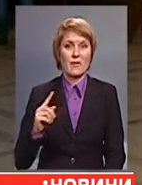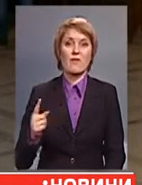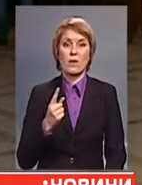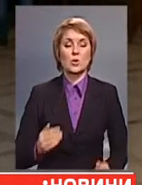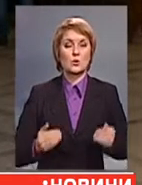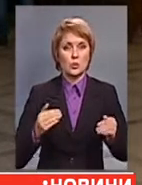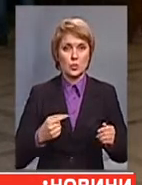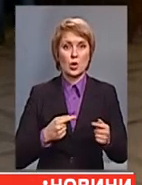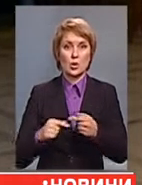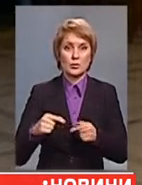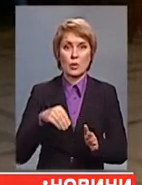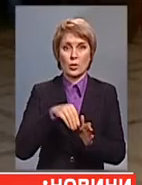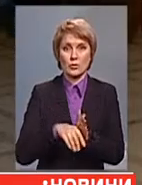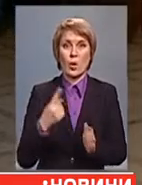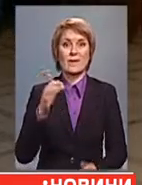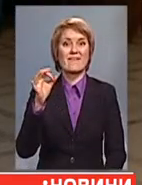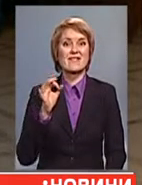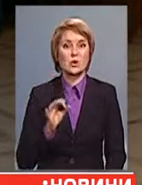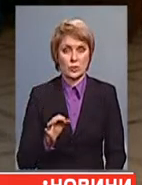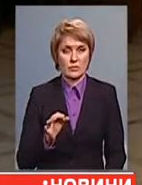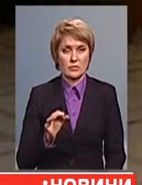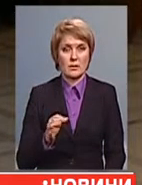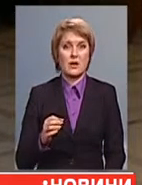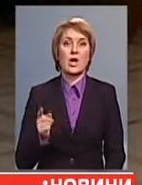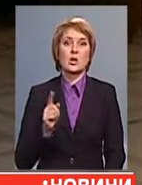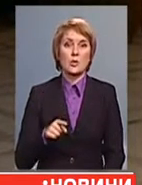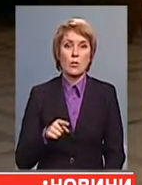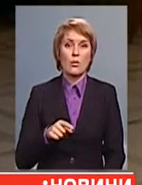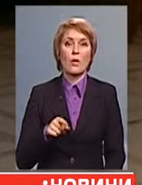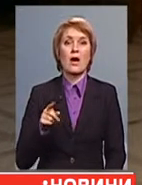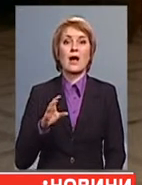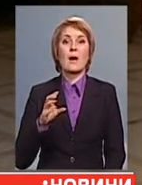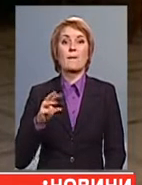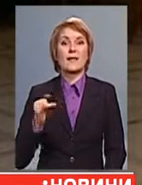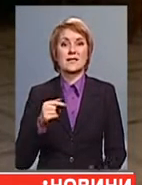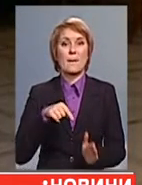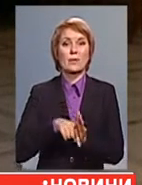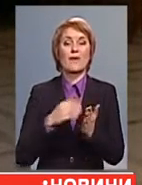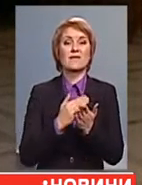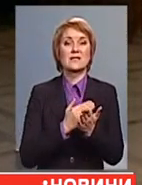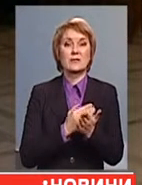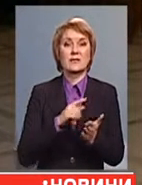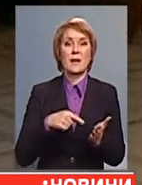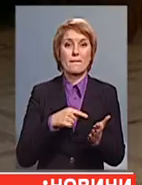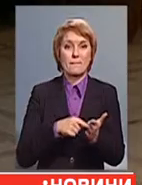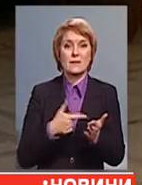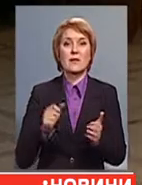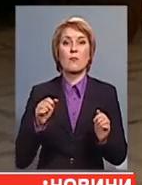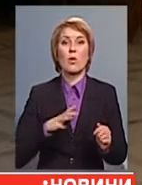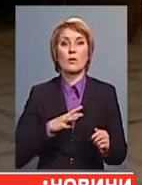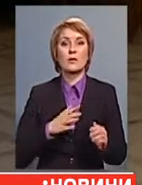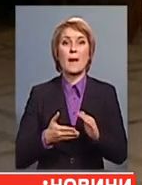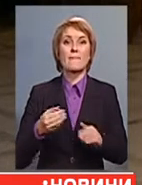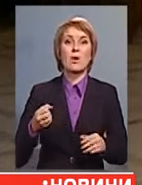між кандидатами склав усього 1%. Саме тому Хмельницький потрапив до списку міст, де, на думку правоохоронців, можуть виникнути провокації